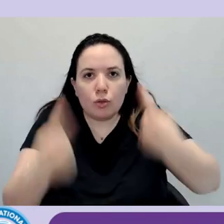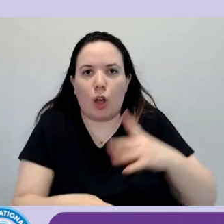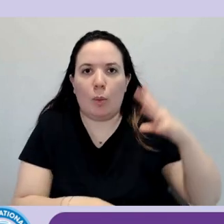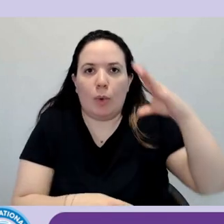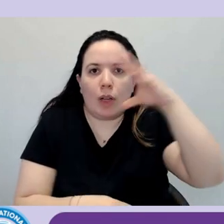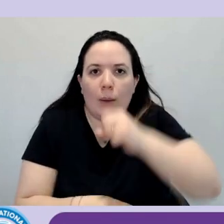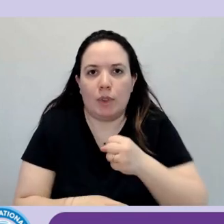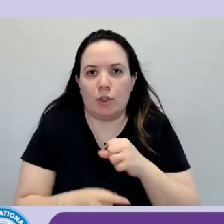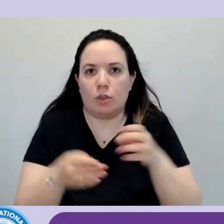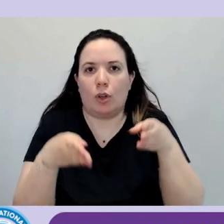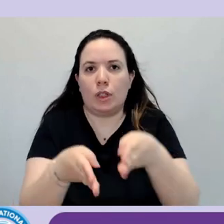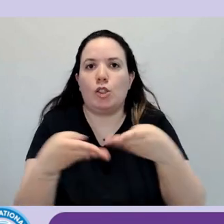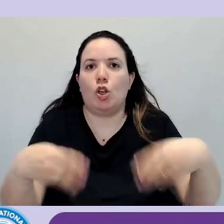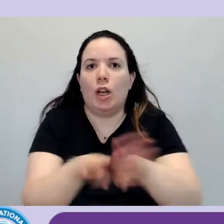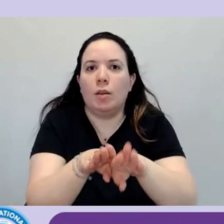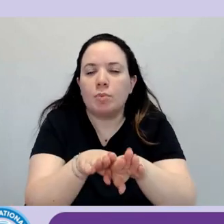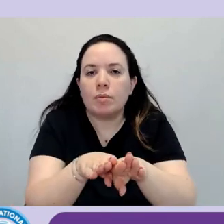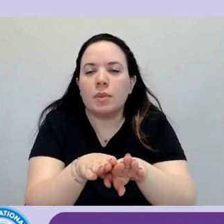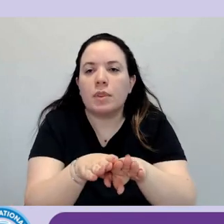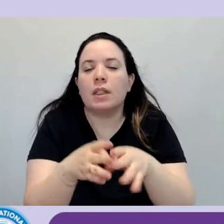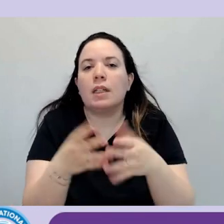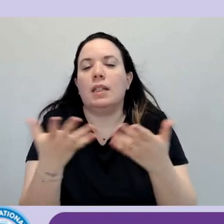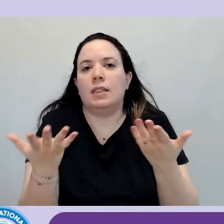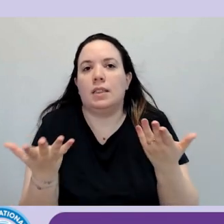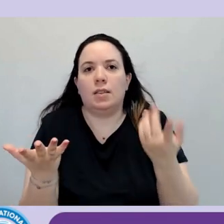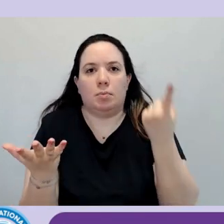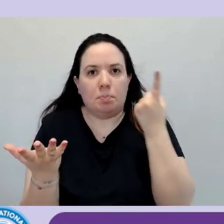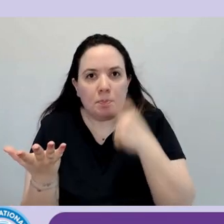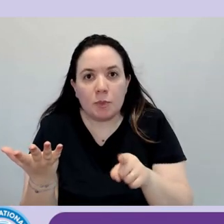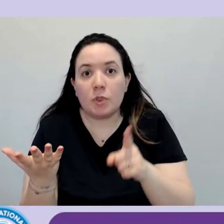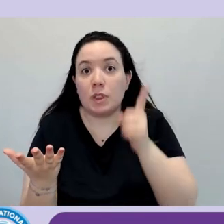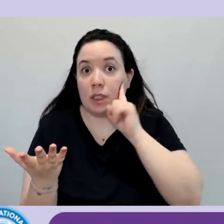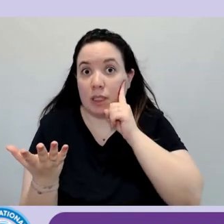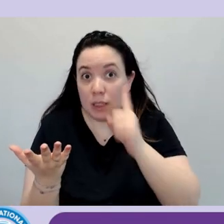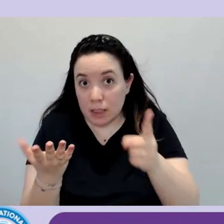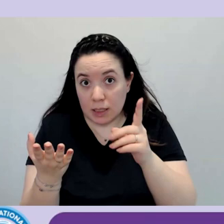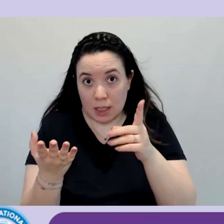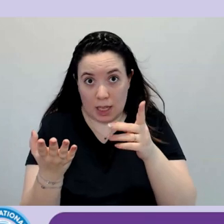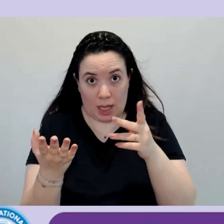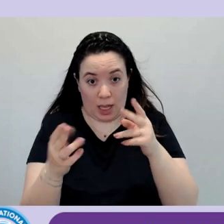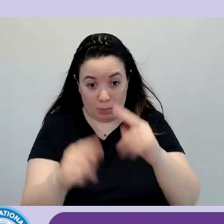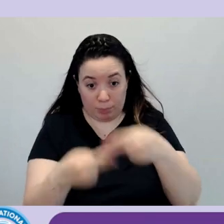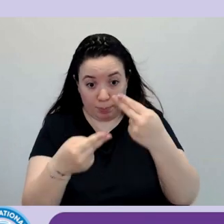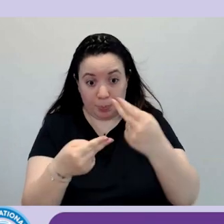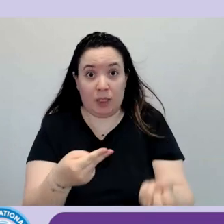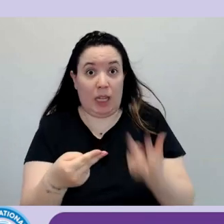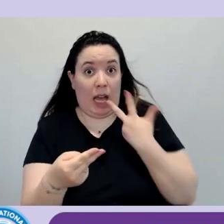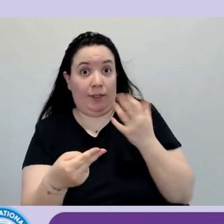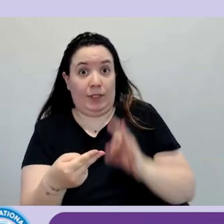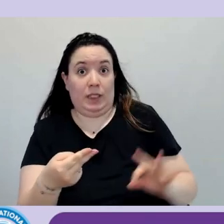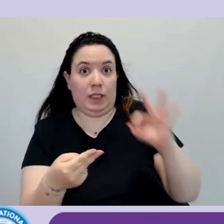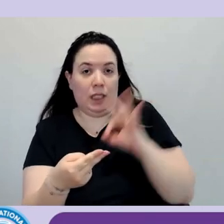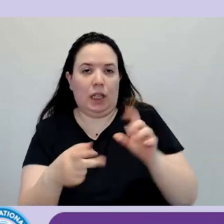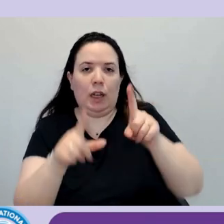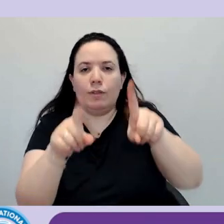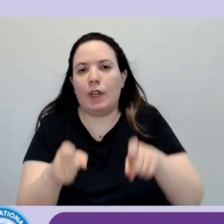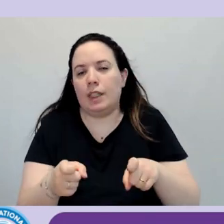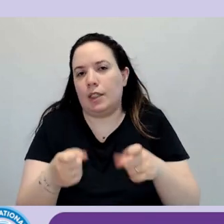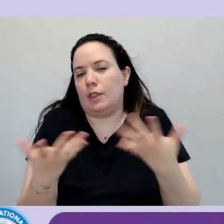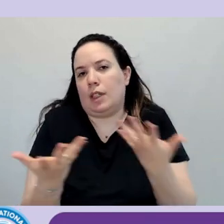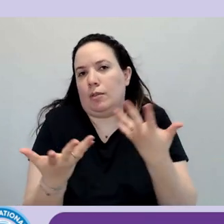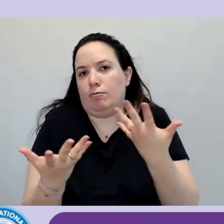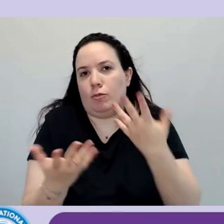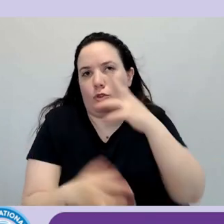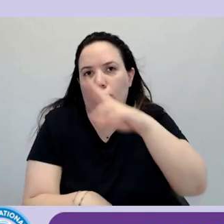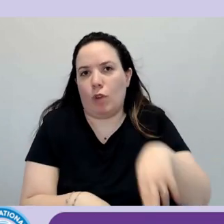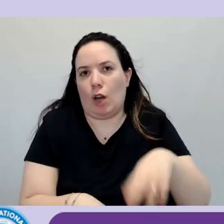eh E quindi appunto se non mi accorgo di questo eh non la la mia verifica insomma in qualche misura